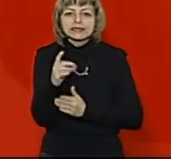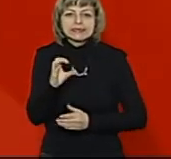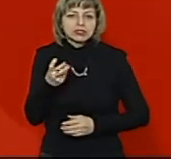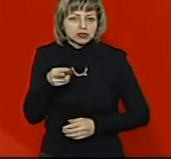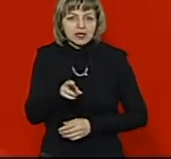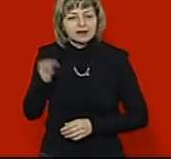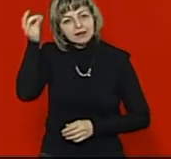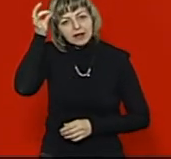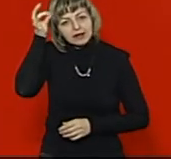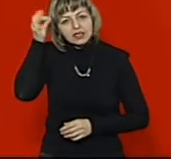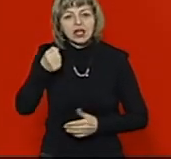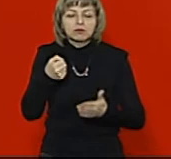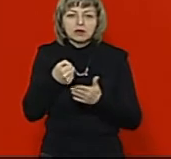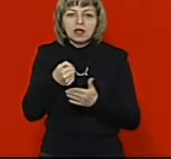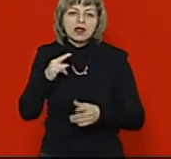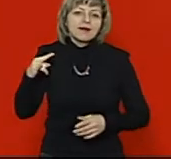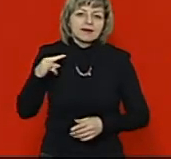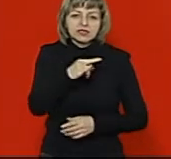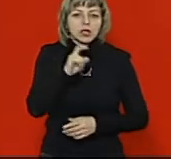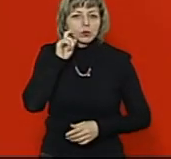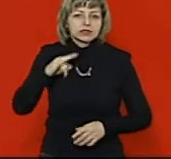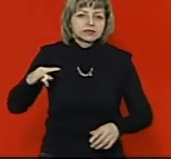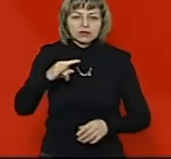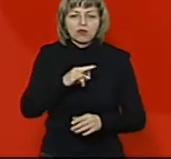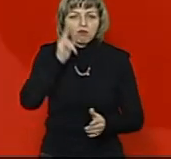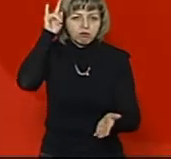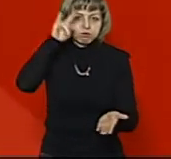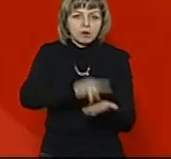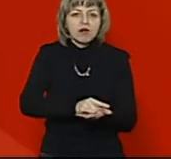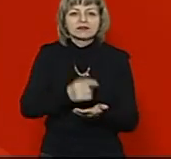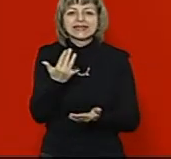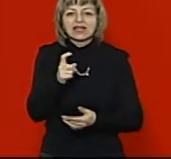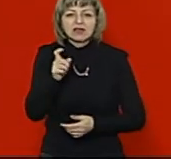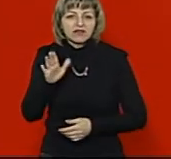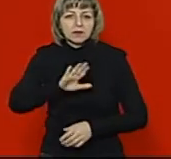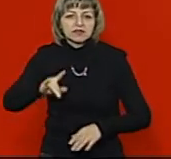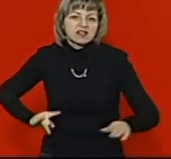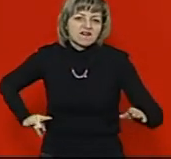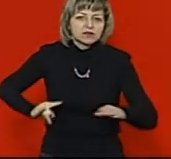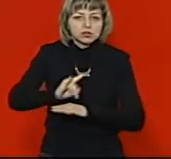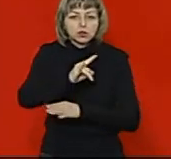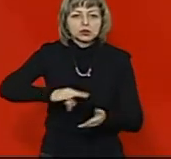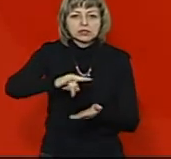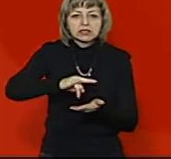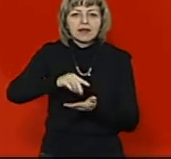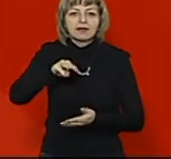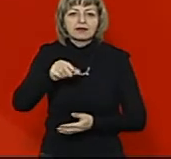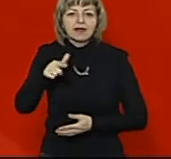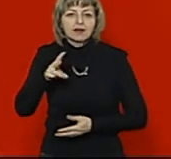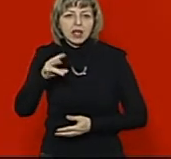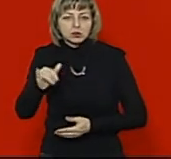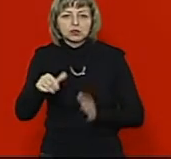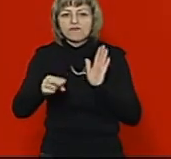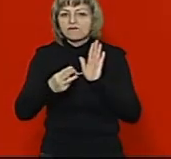І нагадаємо, літак міжнародних авіаліній України впав за кілька хвилин після зльоту з аеропорту Тегерана 8